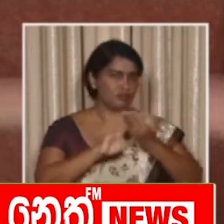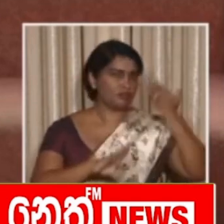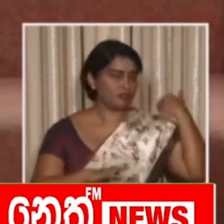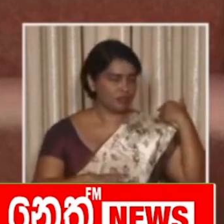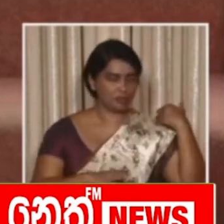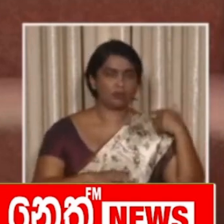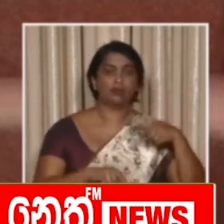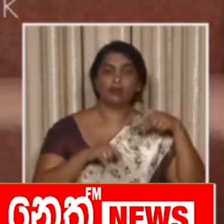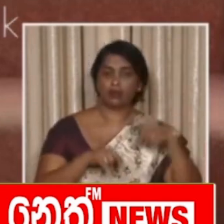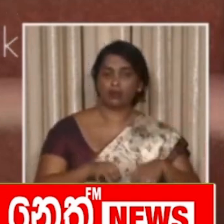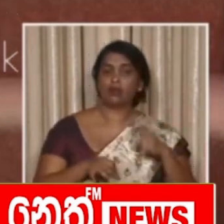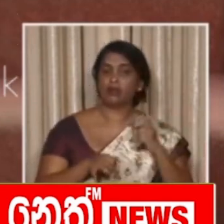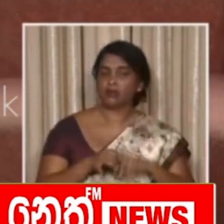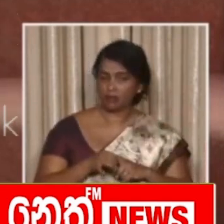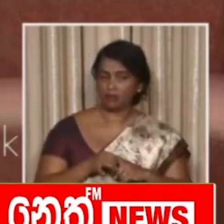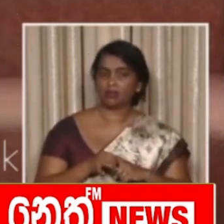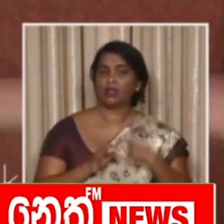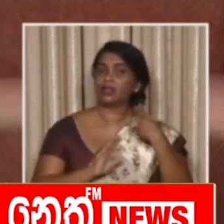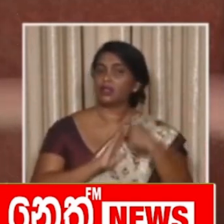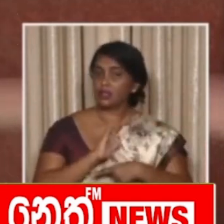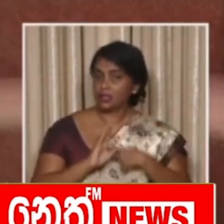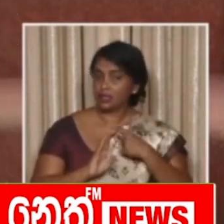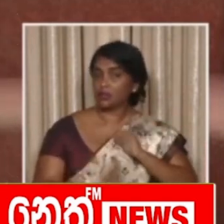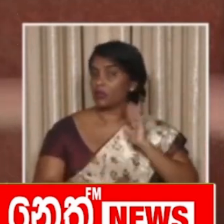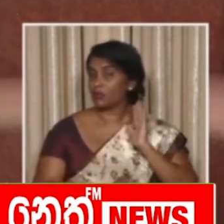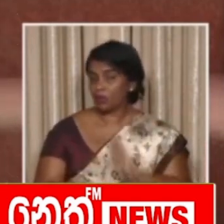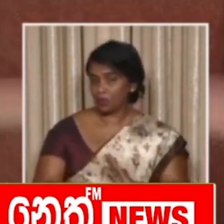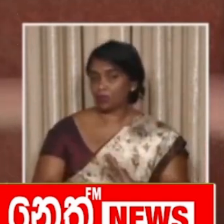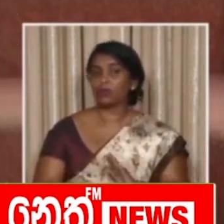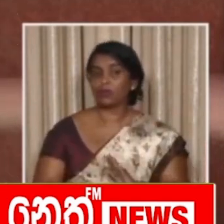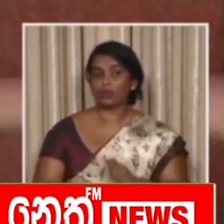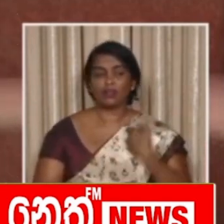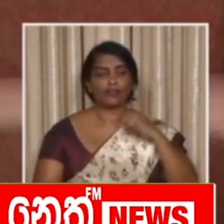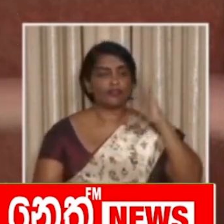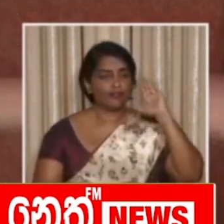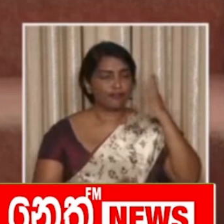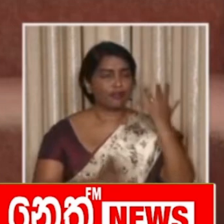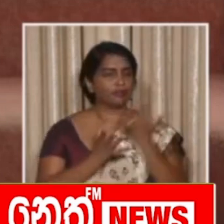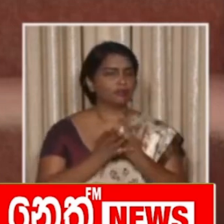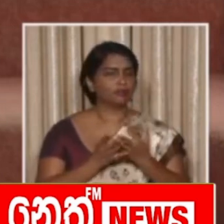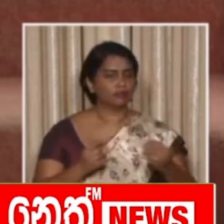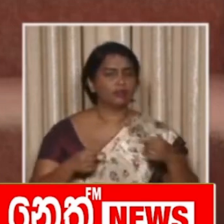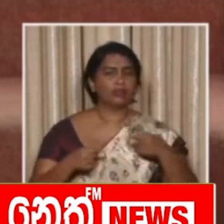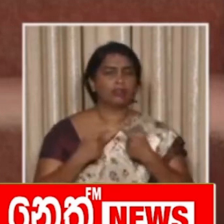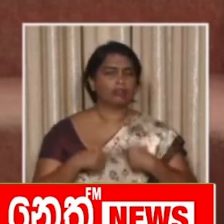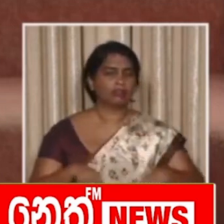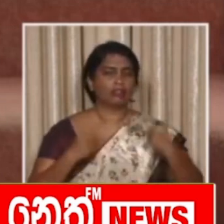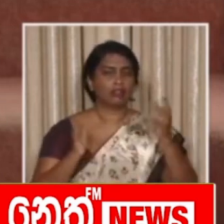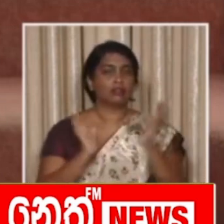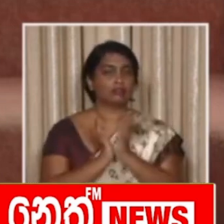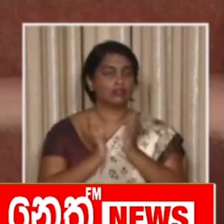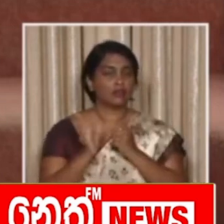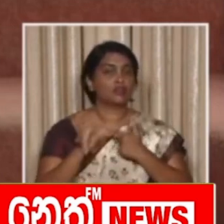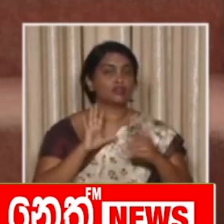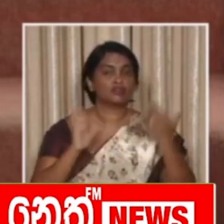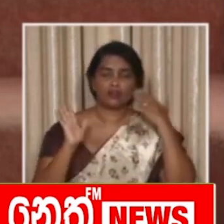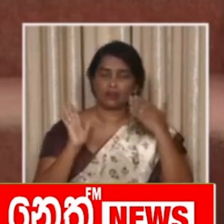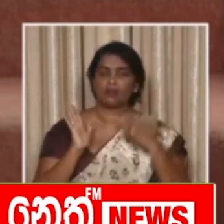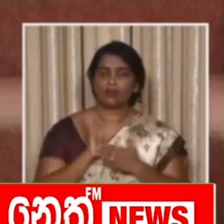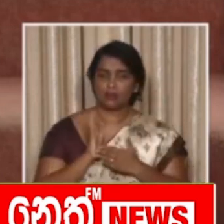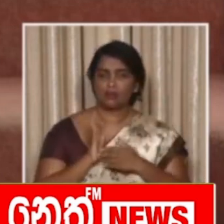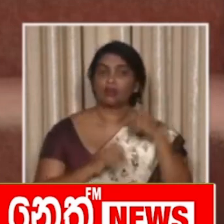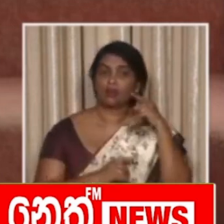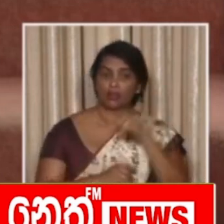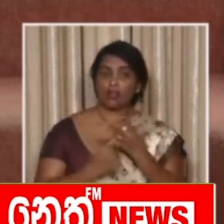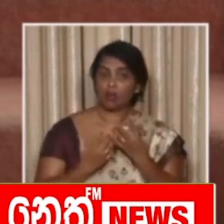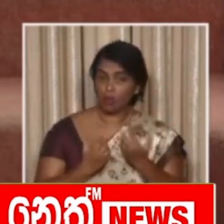ඉස්සෙල්ලා මේ ප්‍රශ්නේ අදාළ වෙන්නේ ශ්‍රී ලංකාවට ආවේනිකව තියෙන දුර්ලභ වඳවීමේ තර්ජනයට ලක් වූ ඇති ශාක සහ සත්ත්ව කොටස් සම්බන්ධයෙන්